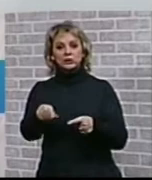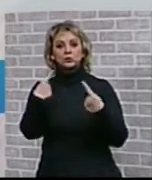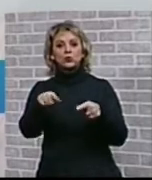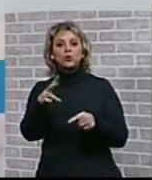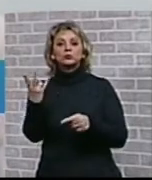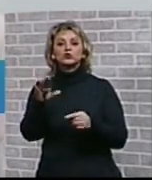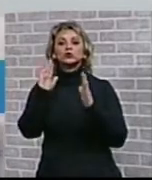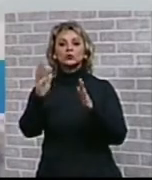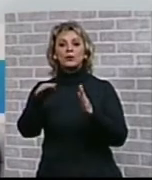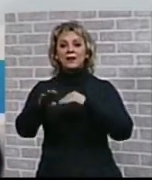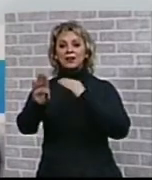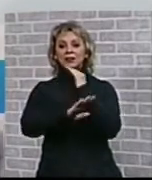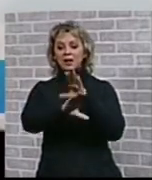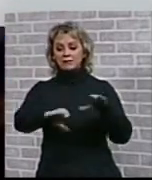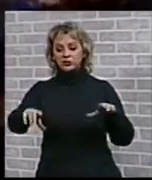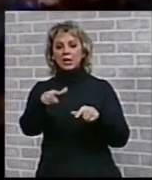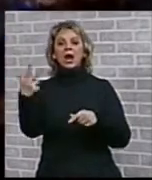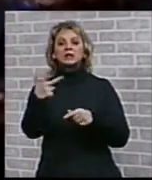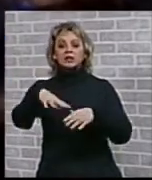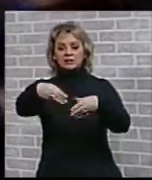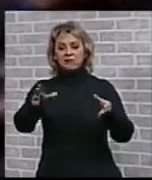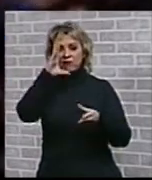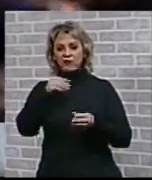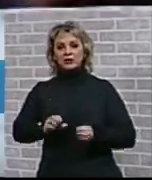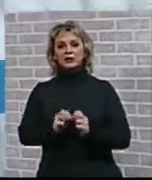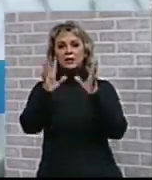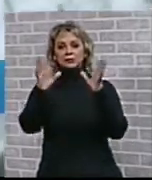нужны только лавочки, правильно, а третьему фонтан.